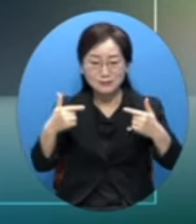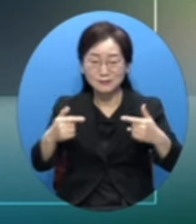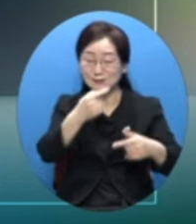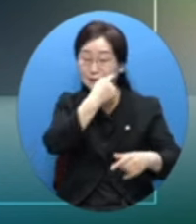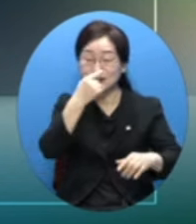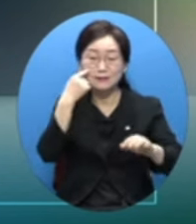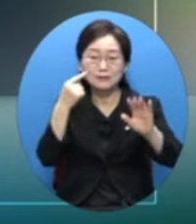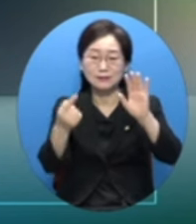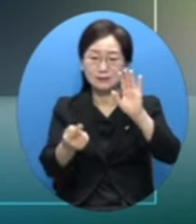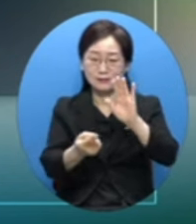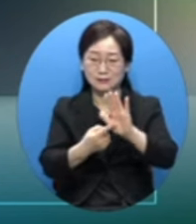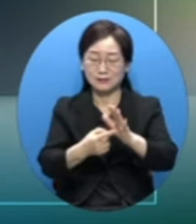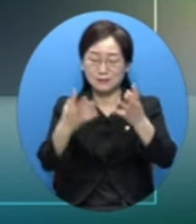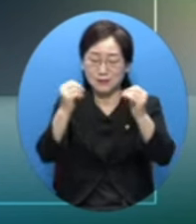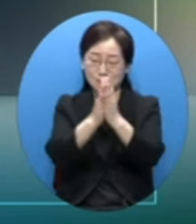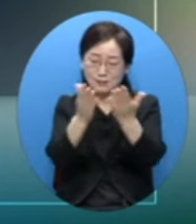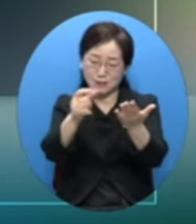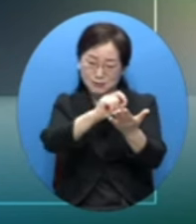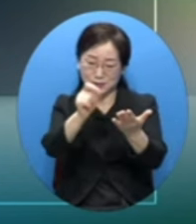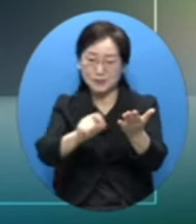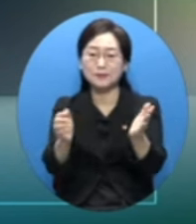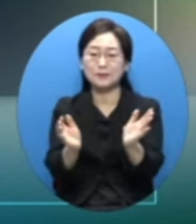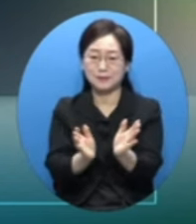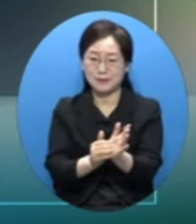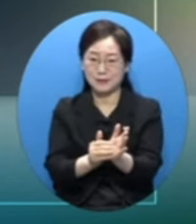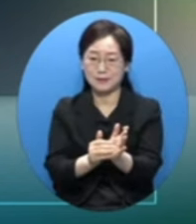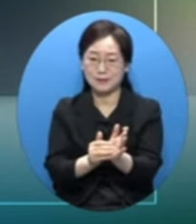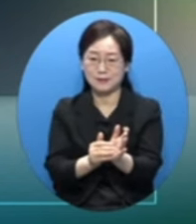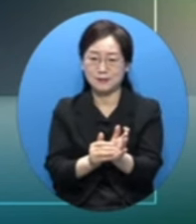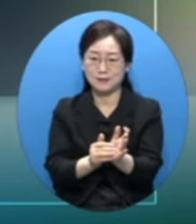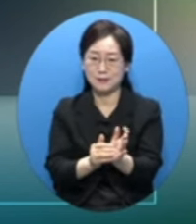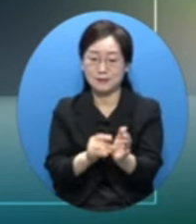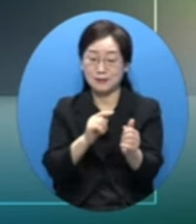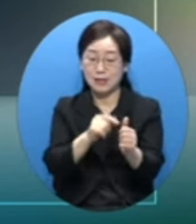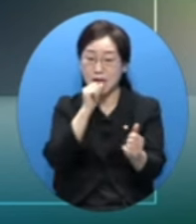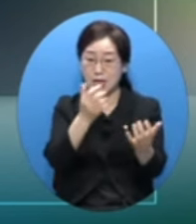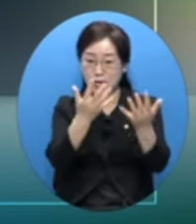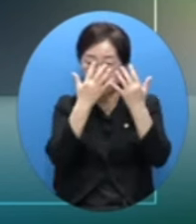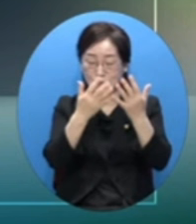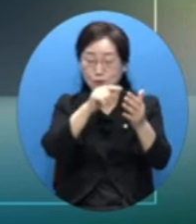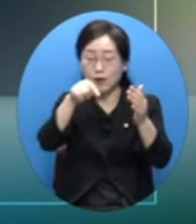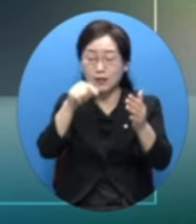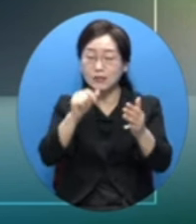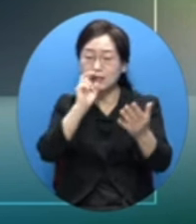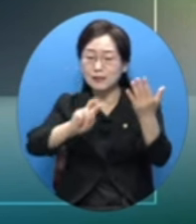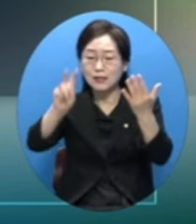간증하시고 많은 책을 조사하신 목사님이십니다. 감옥에서 찬송으로라고